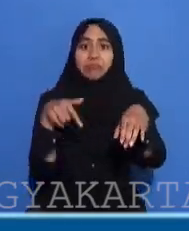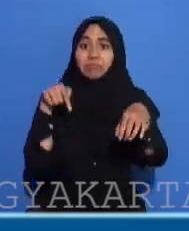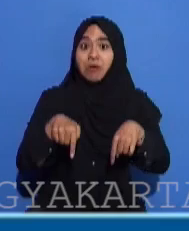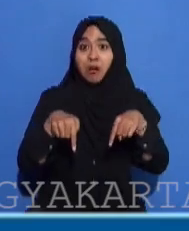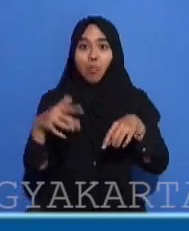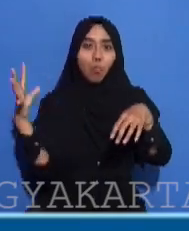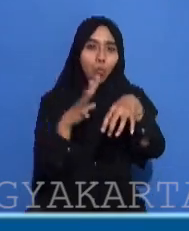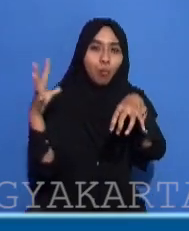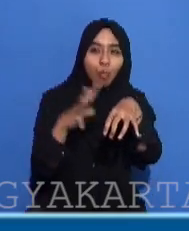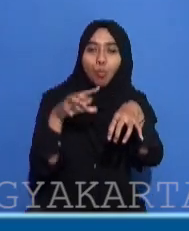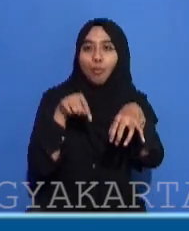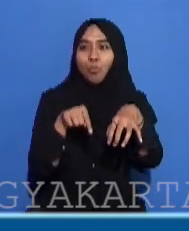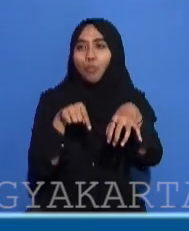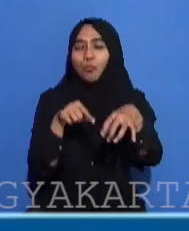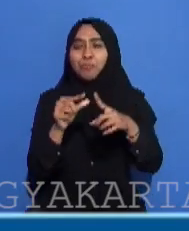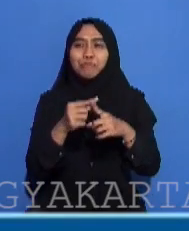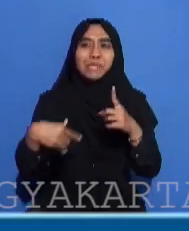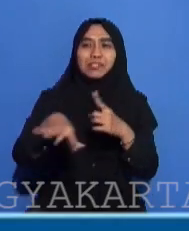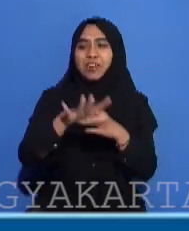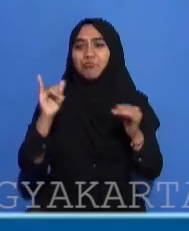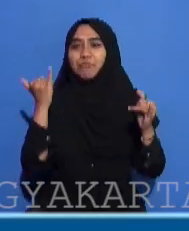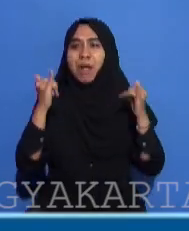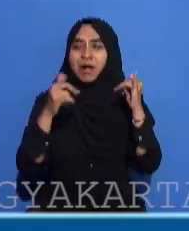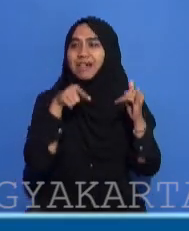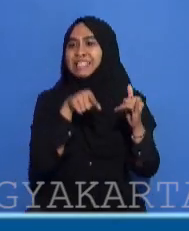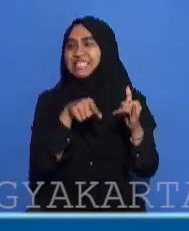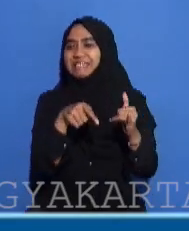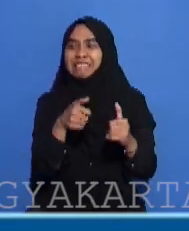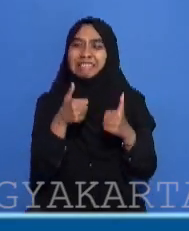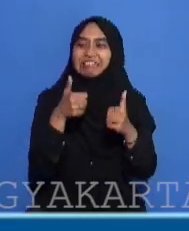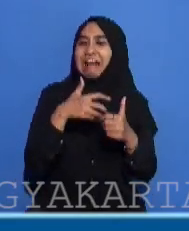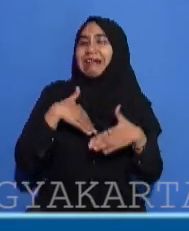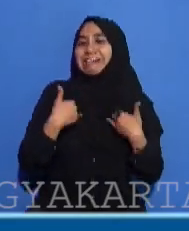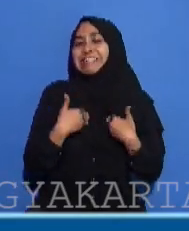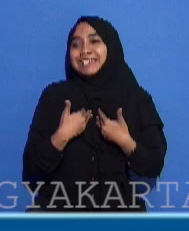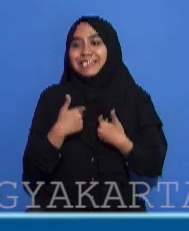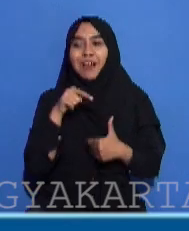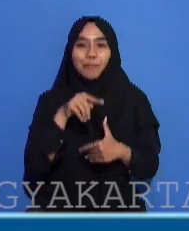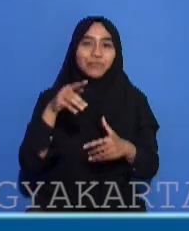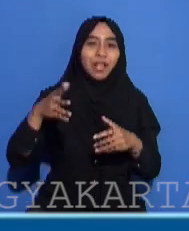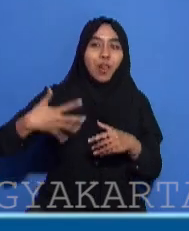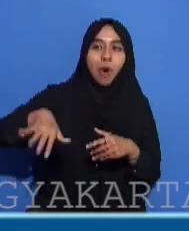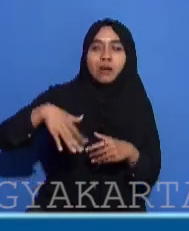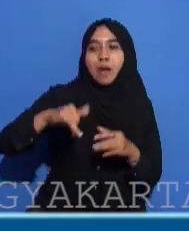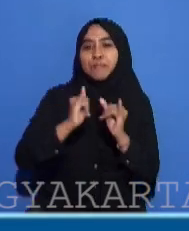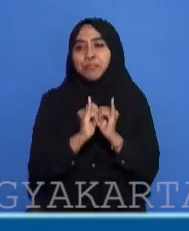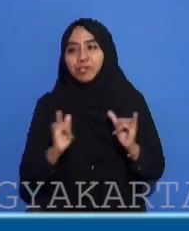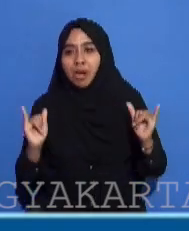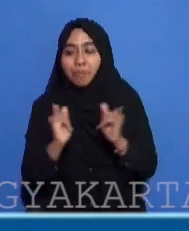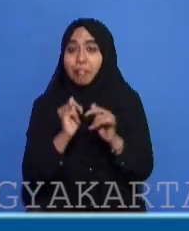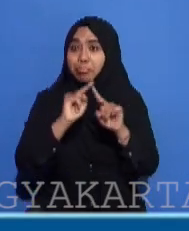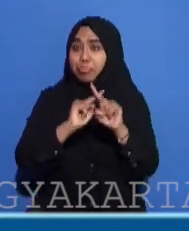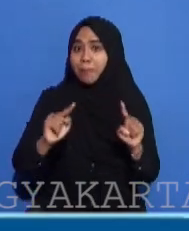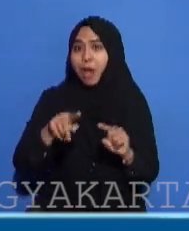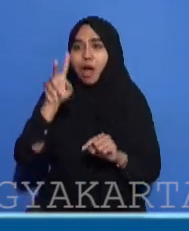mujudaken kalodhangan ingkang trep sanget katindakaken kaliyan keluarga. Ananging ingkang kedadipun gatosaken inggih menika njagi karisikan ing